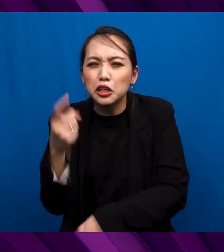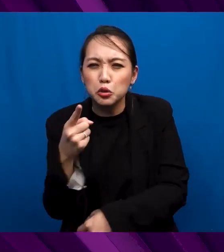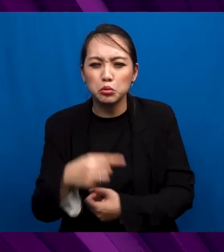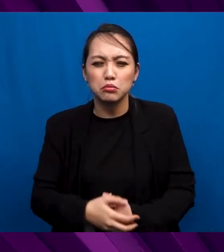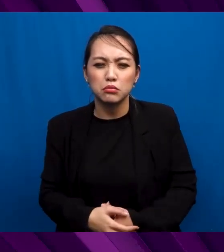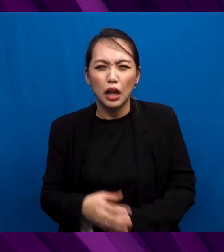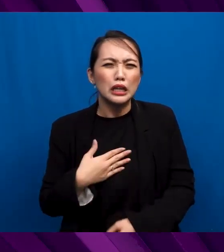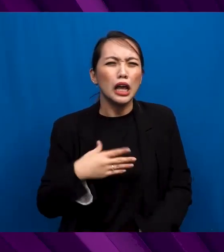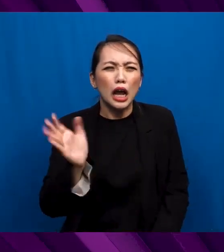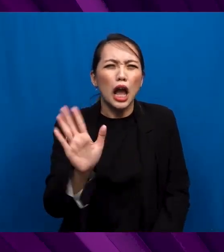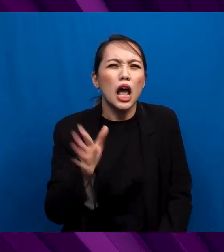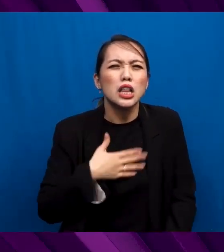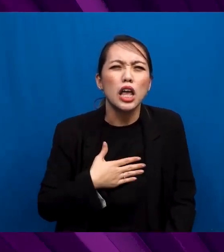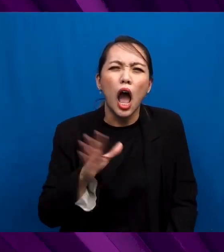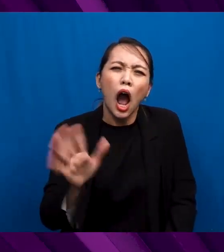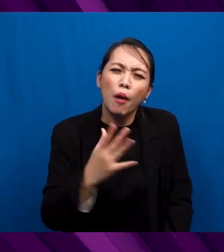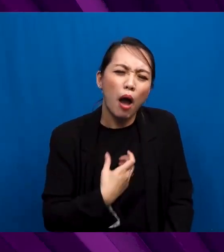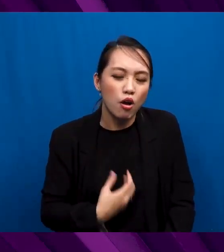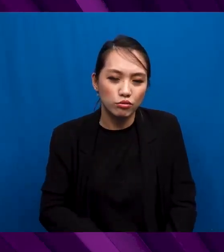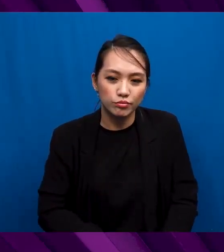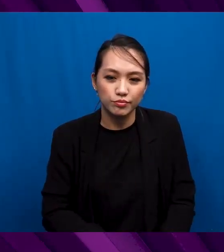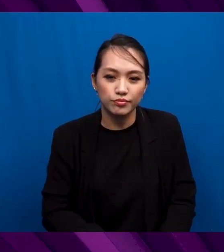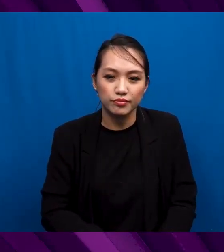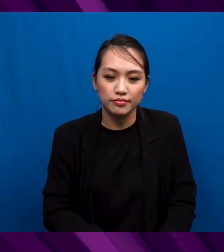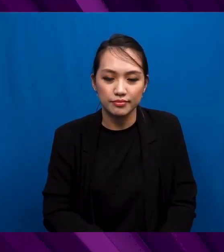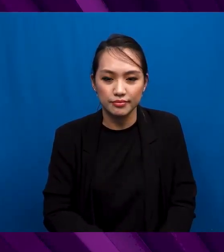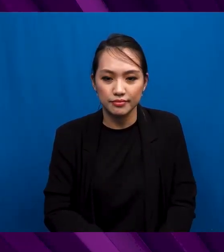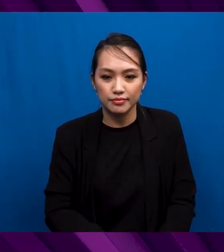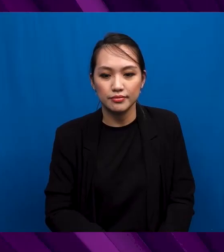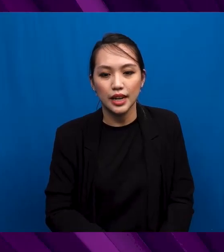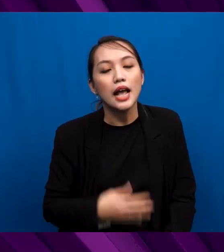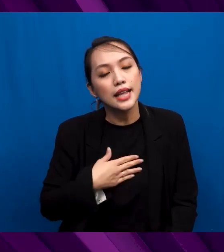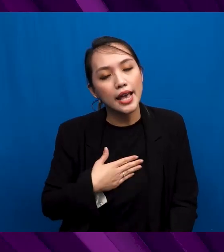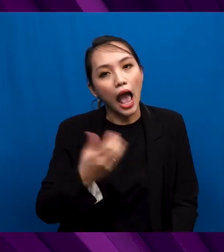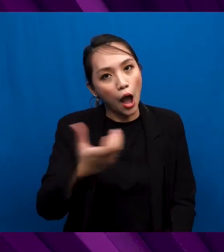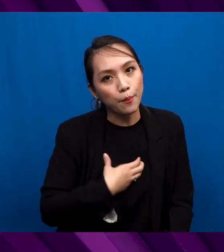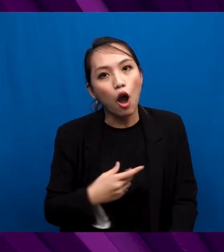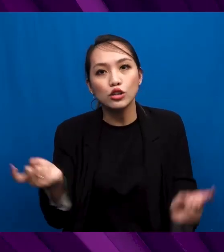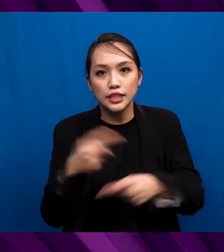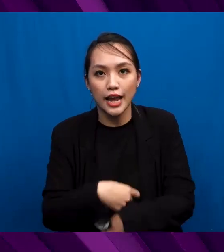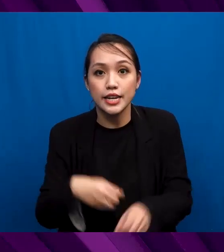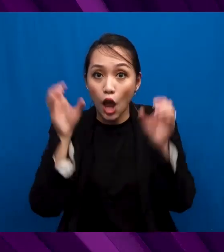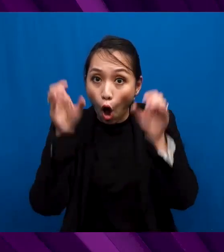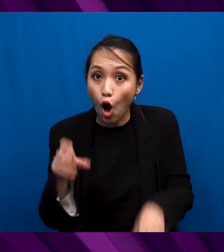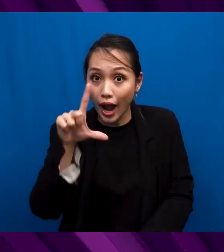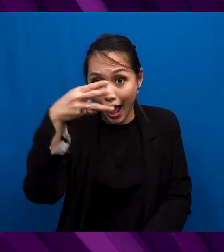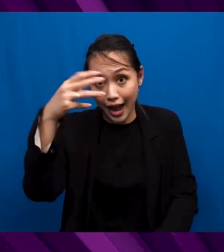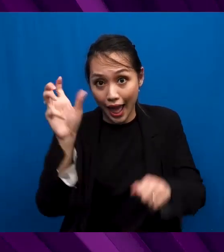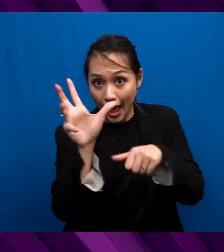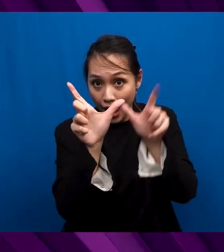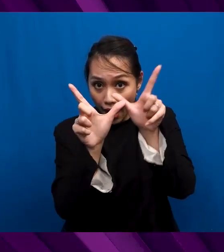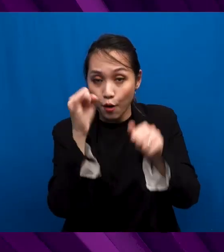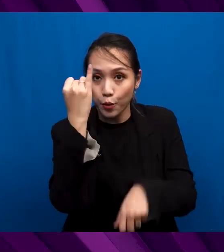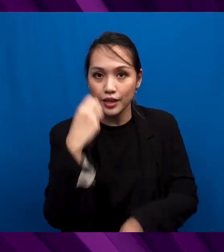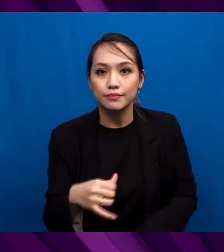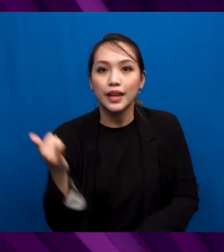remuk pinggang seseorang diremukkan. Saya juga nggak mau, itu bukan urusanku. Saya mau jadi bagian orang Lewi yang bekerja sama,